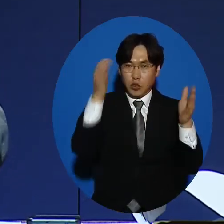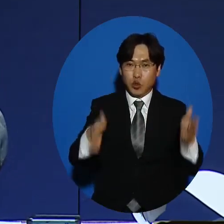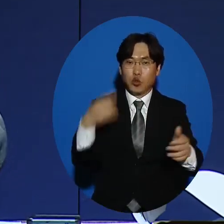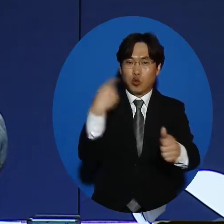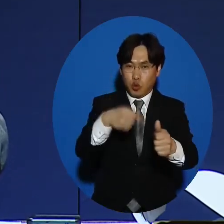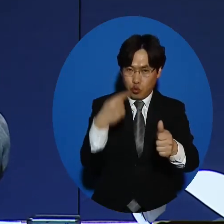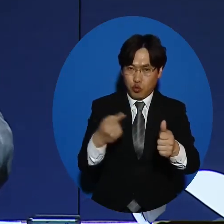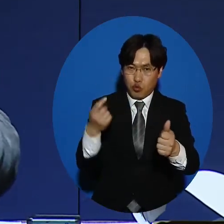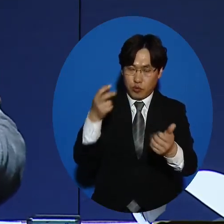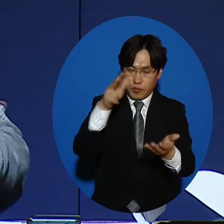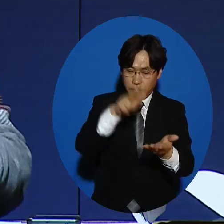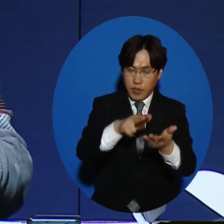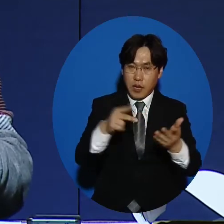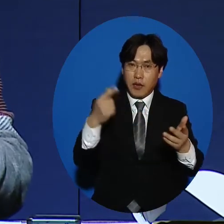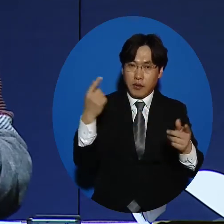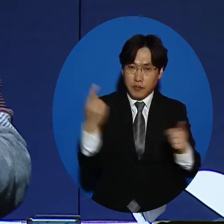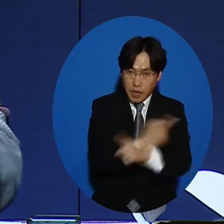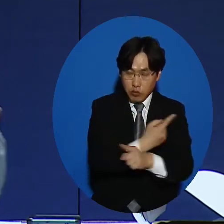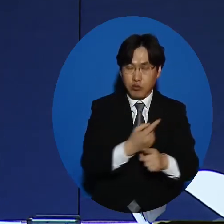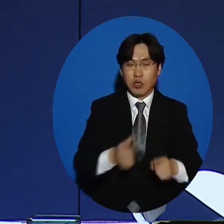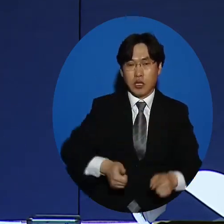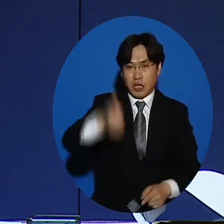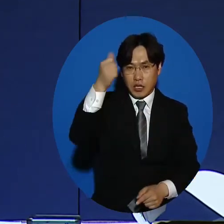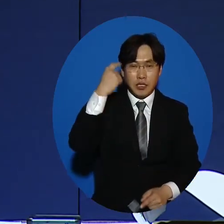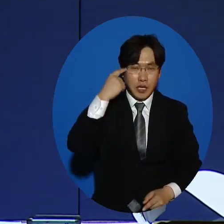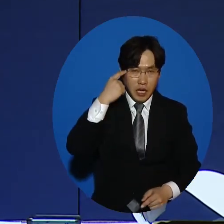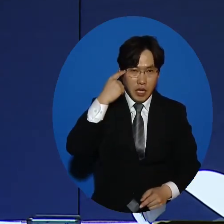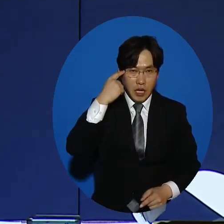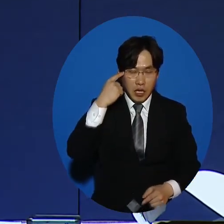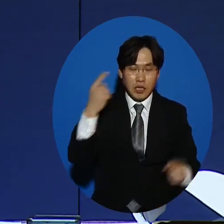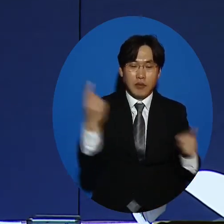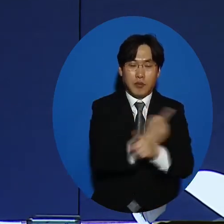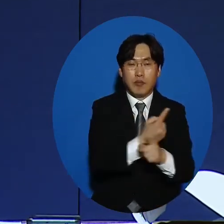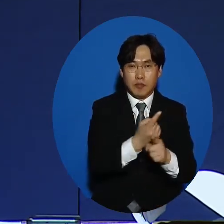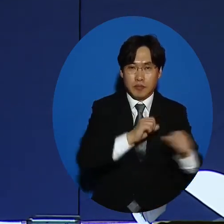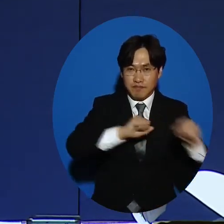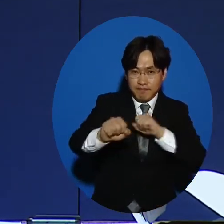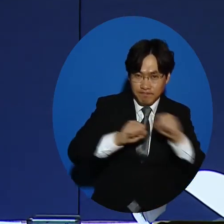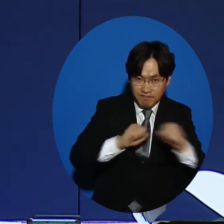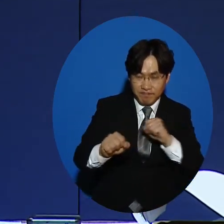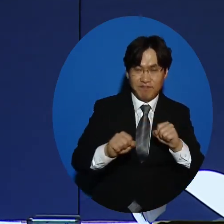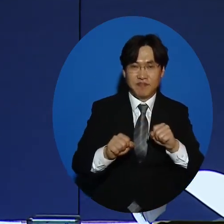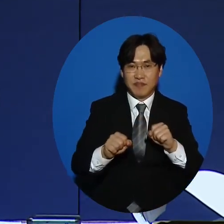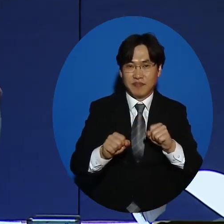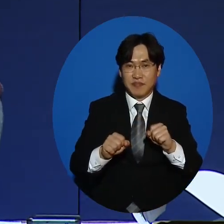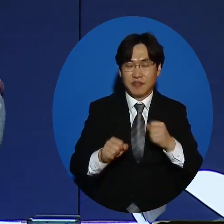하는 생각에서 평생교육법을 개정했습니다. 자, 우리